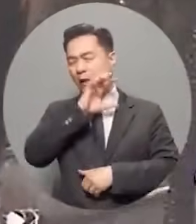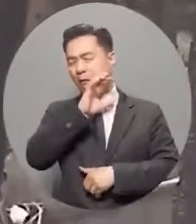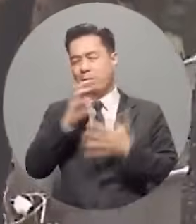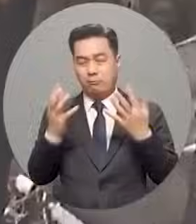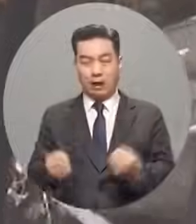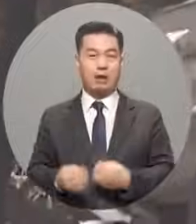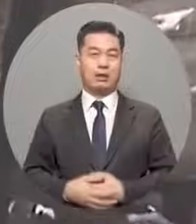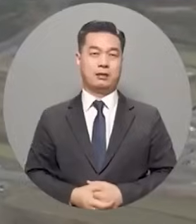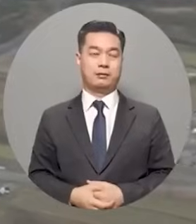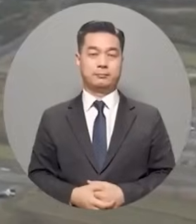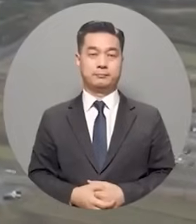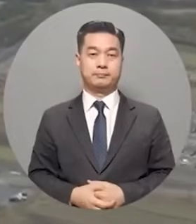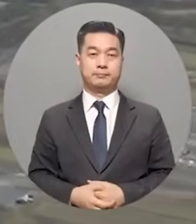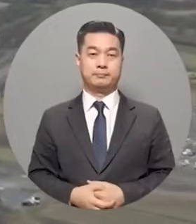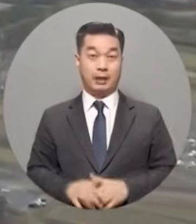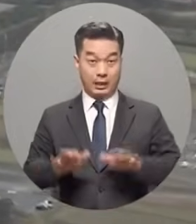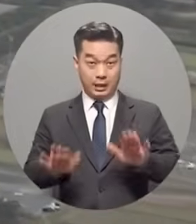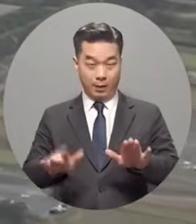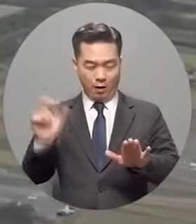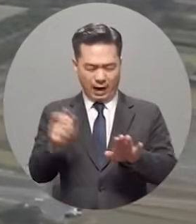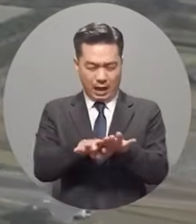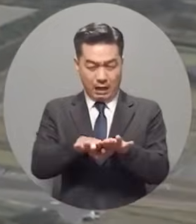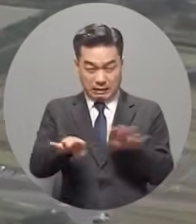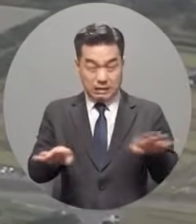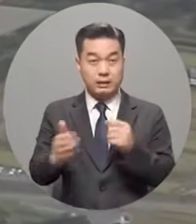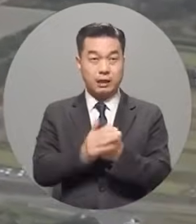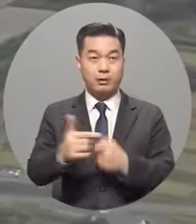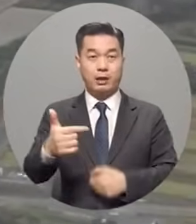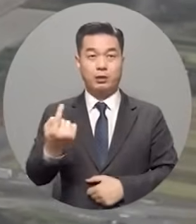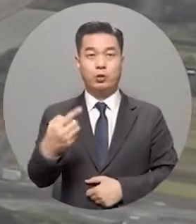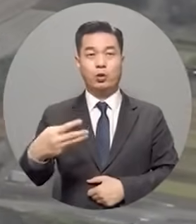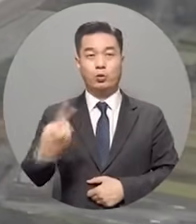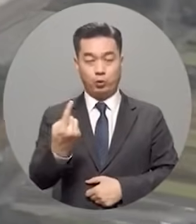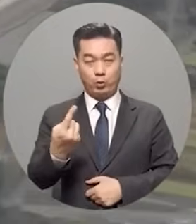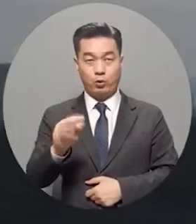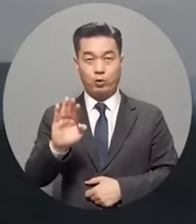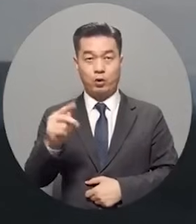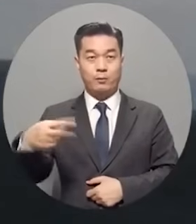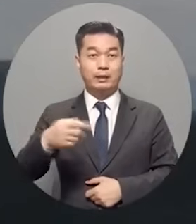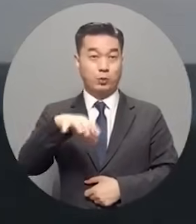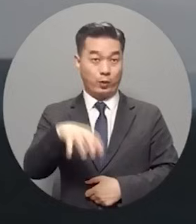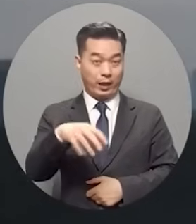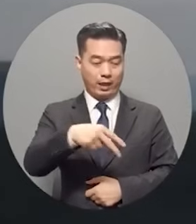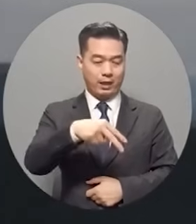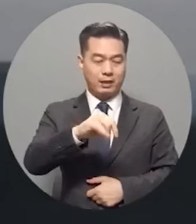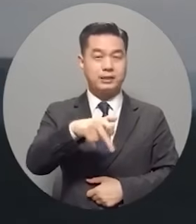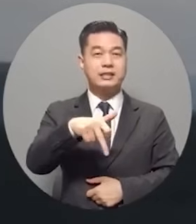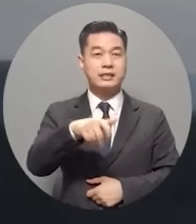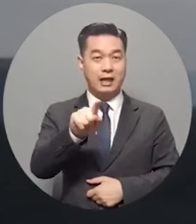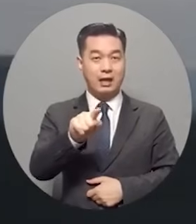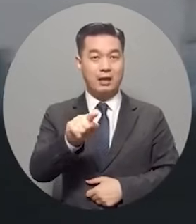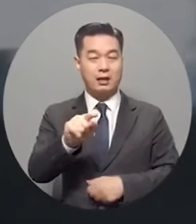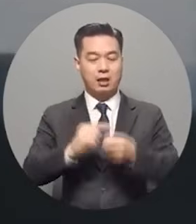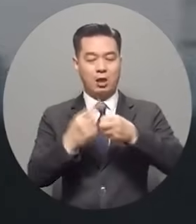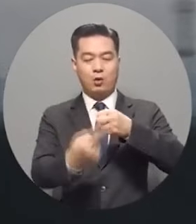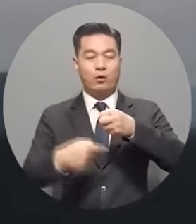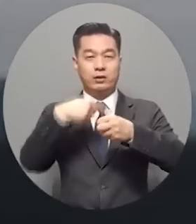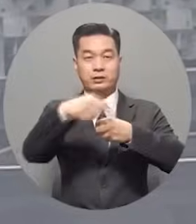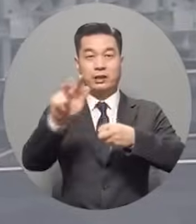있습니다. 이번 강진으로 노토반도 서부의 시카 원자력 발전소도 일부 피해가